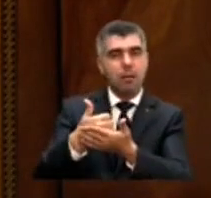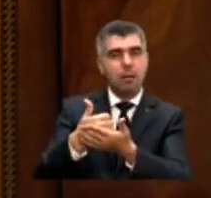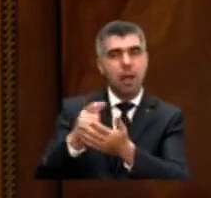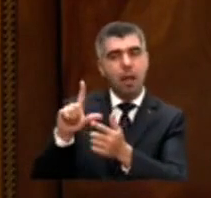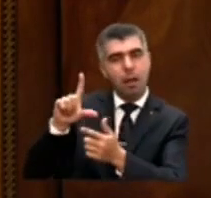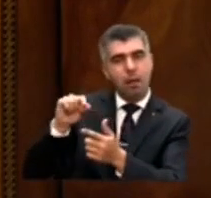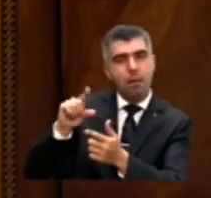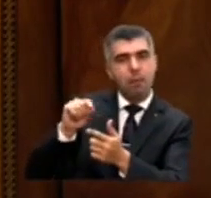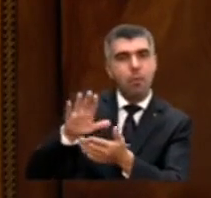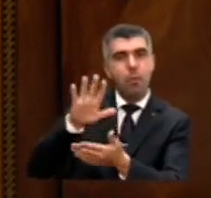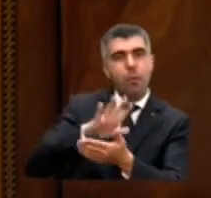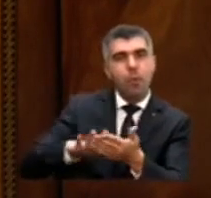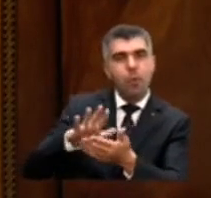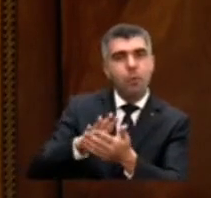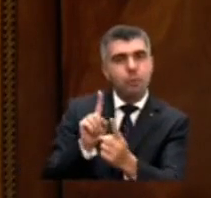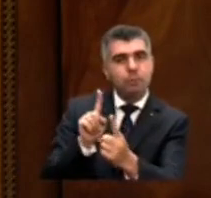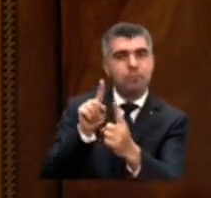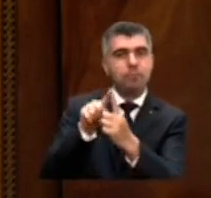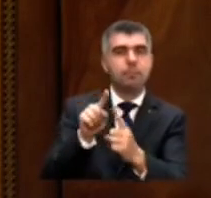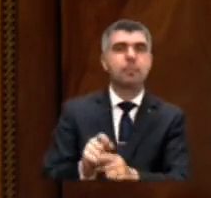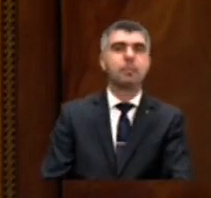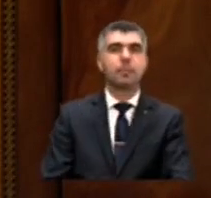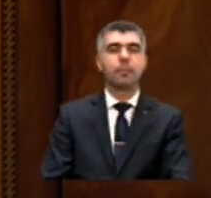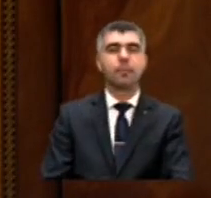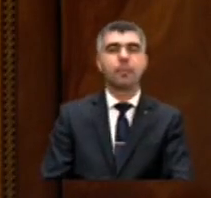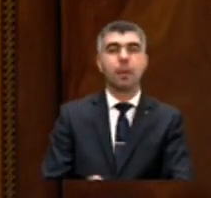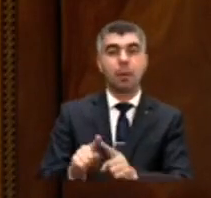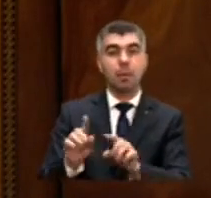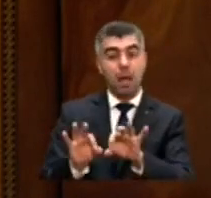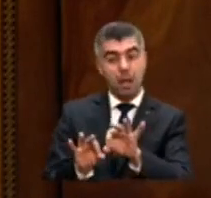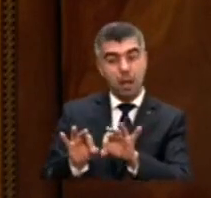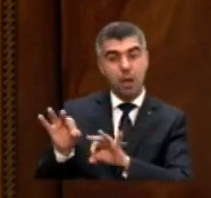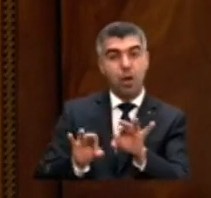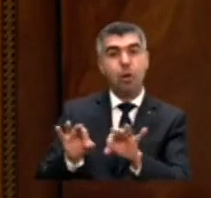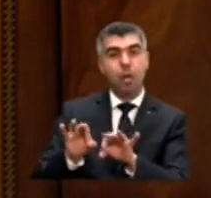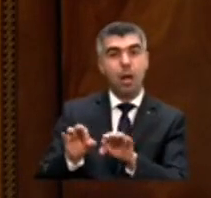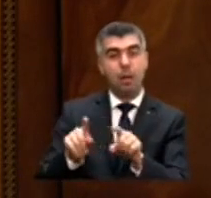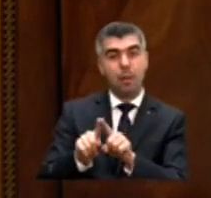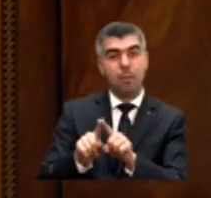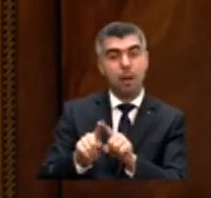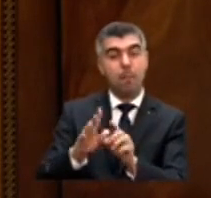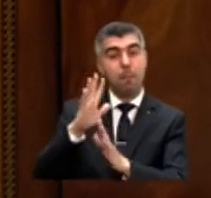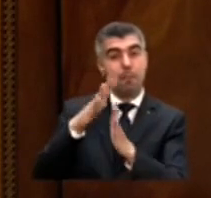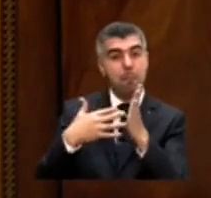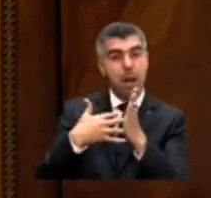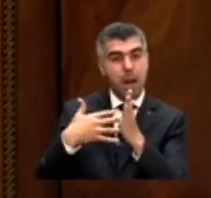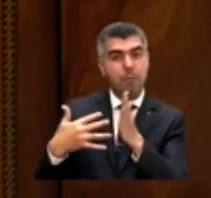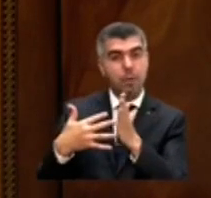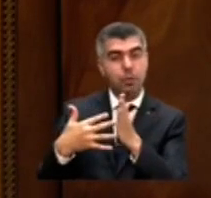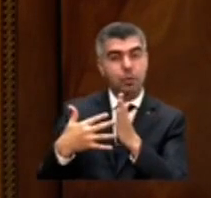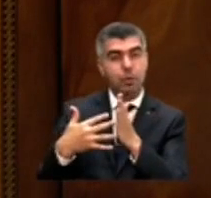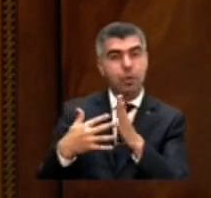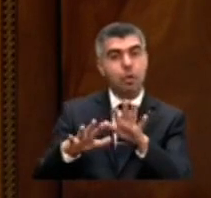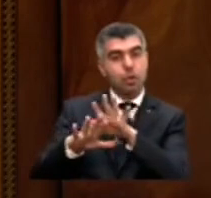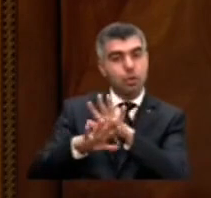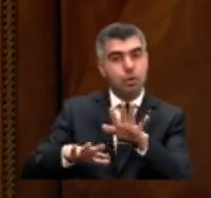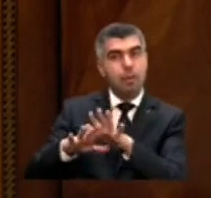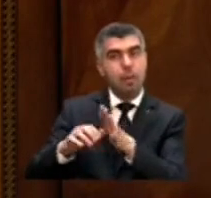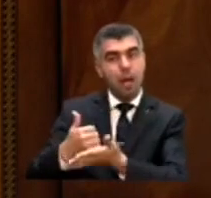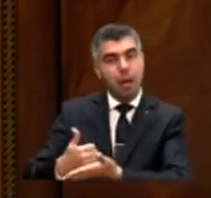الاجتماعية الموجهة إلى المستفيدين. وسيمكن هذا الإجراء من ترشيد برامج المساعدة الاجتماعية الحالية